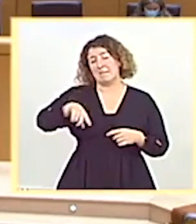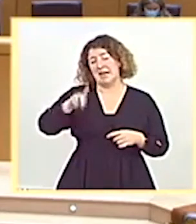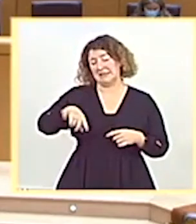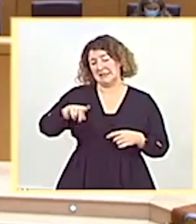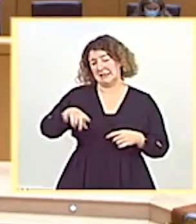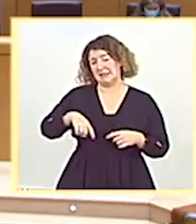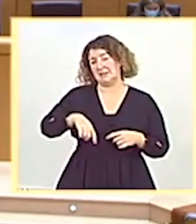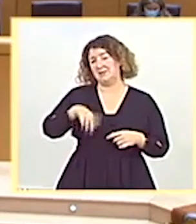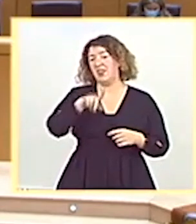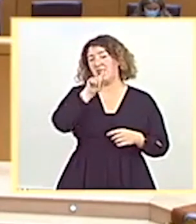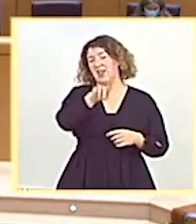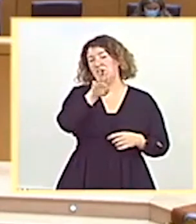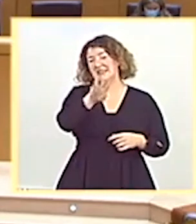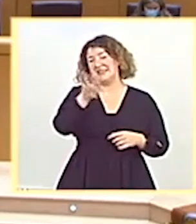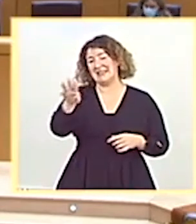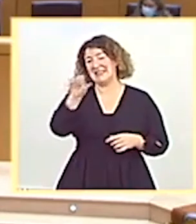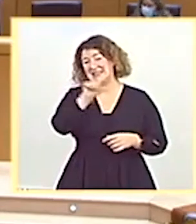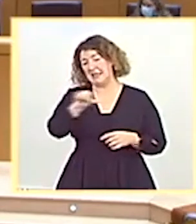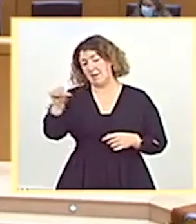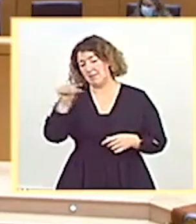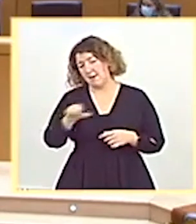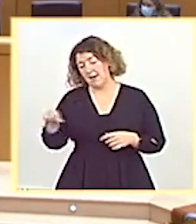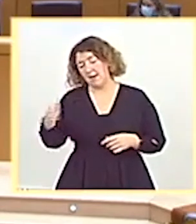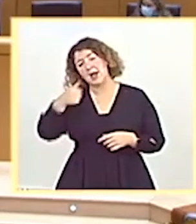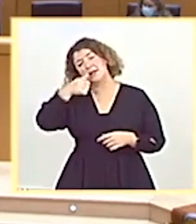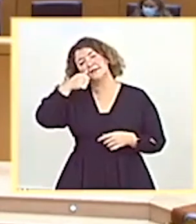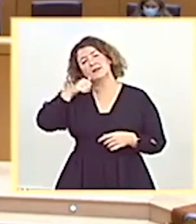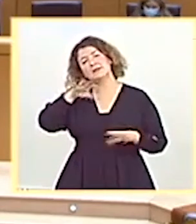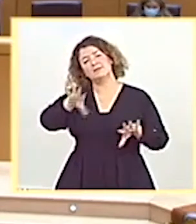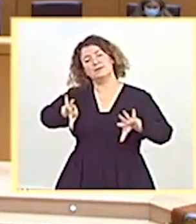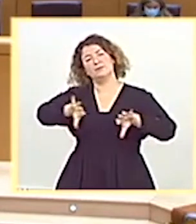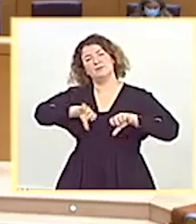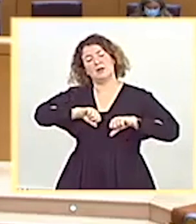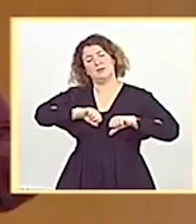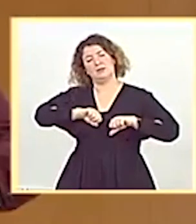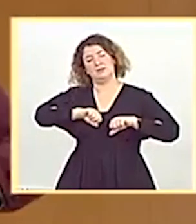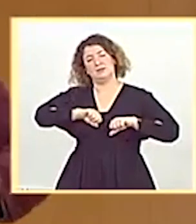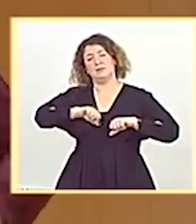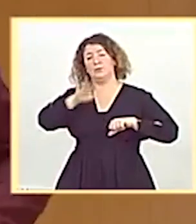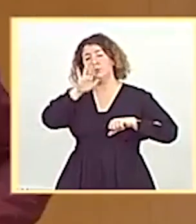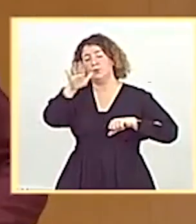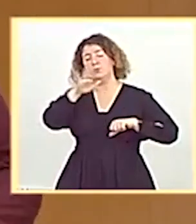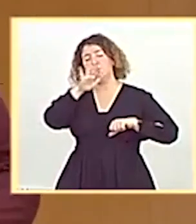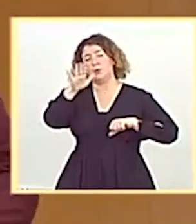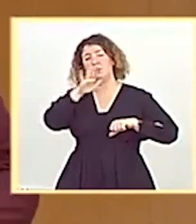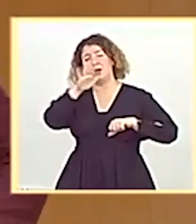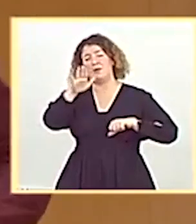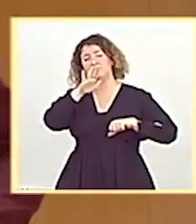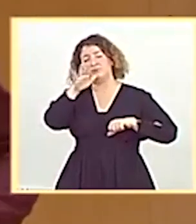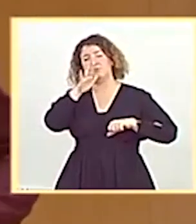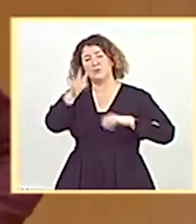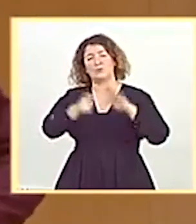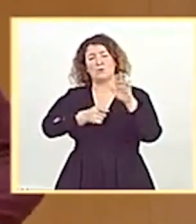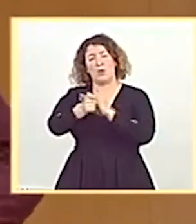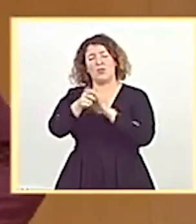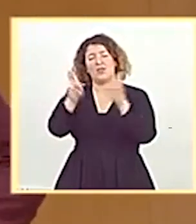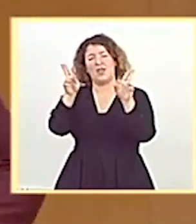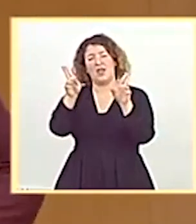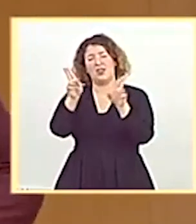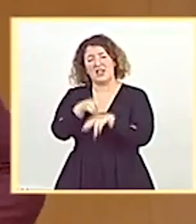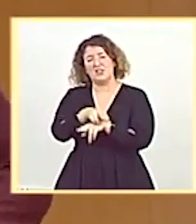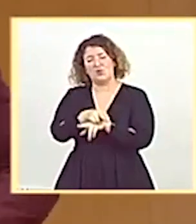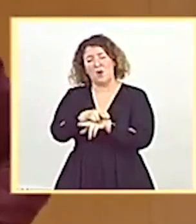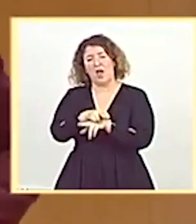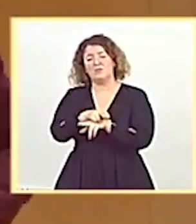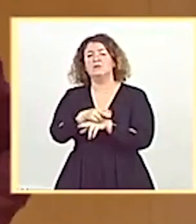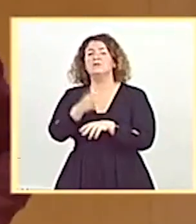al 21%. Nosaltres es van fer ressò de les queixes de bona part del sector i vam exigir en